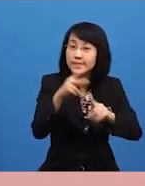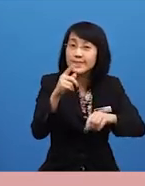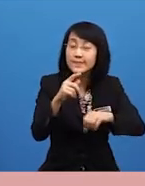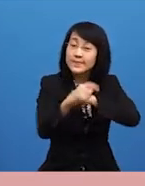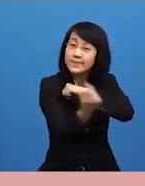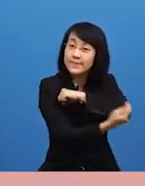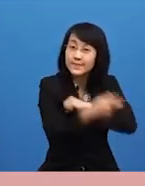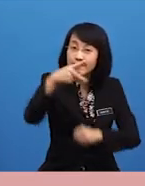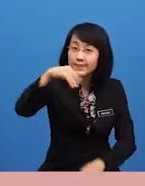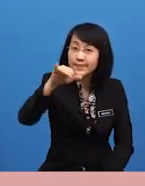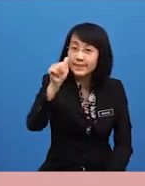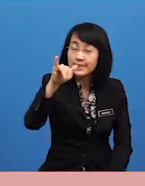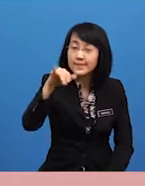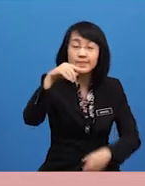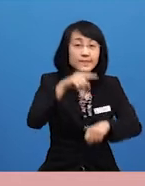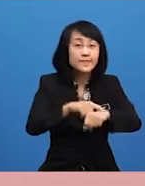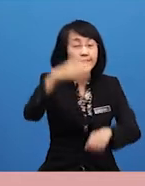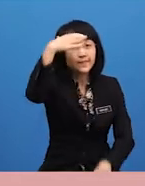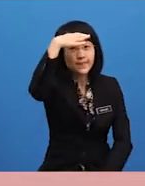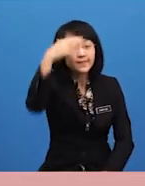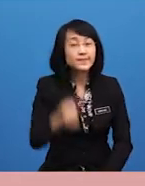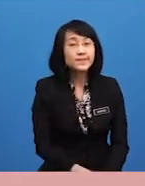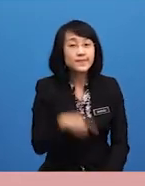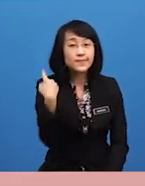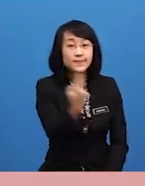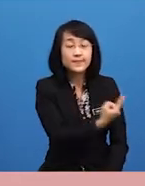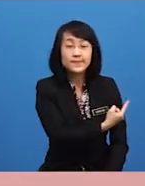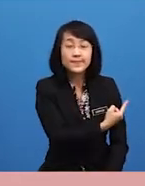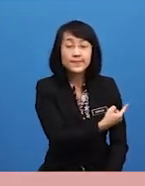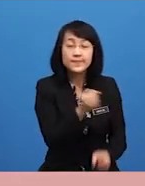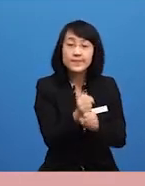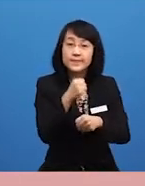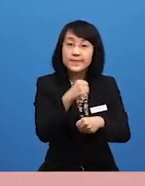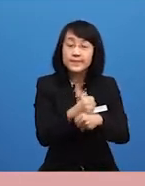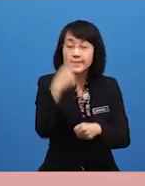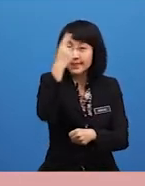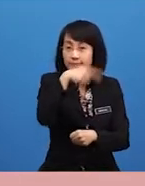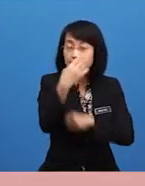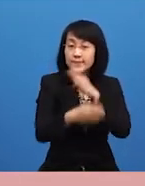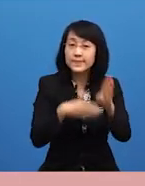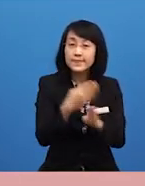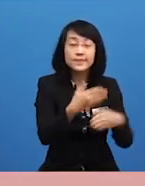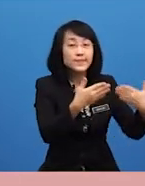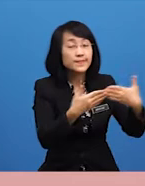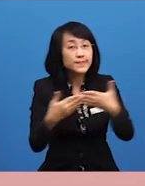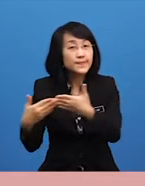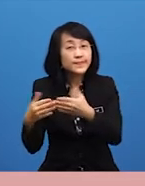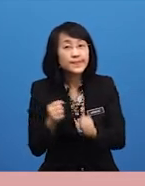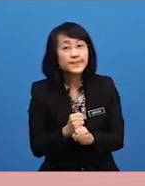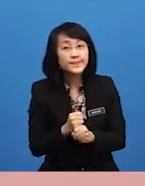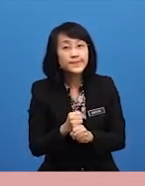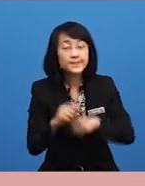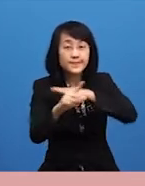dan Tanjung Piai di Johor. Kita masuk pula bentuk muka bumi yang seterusnya, iaitu